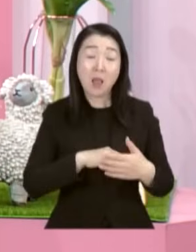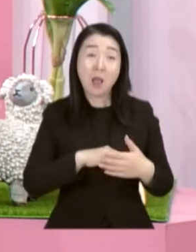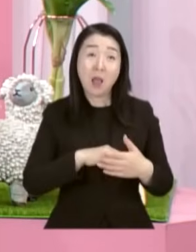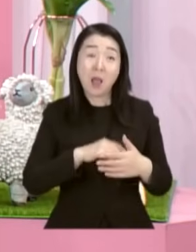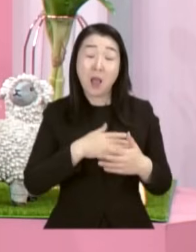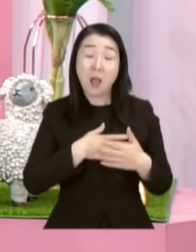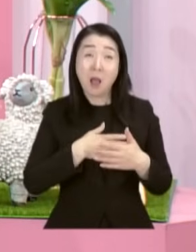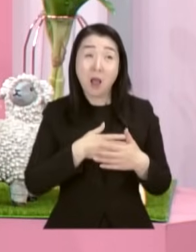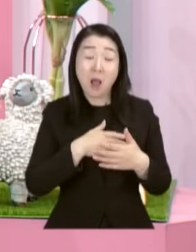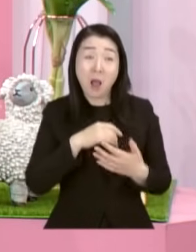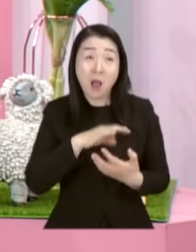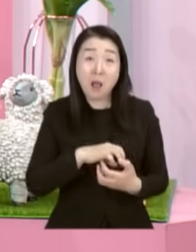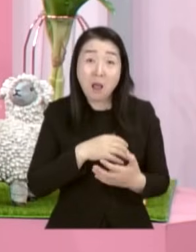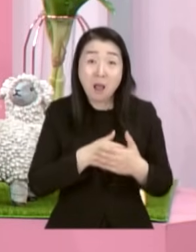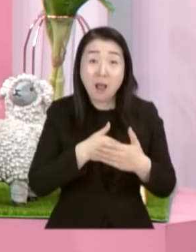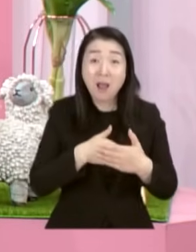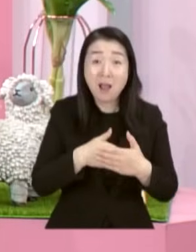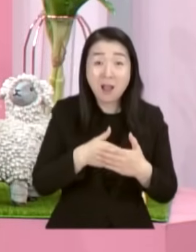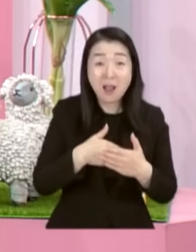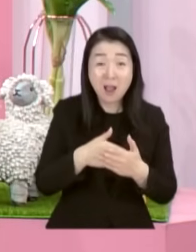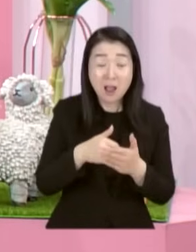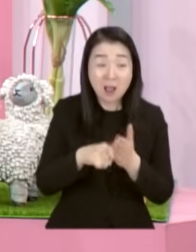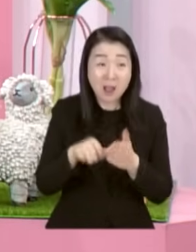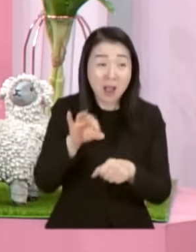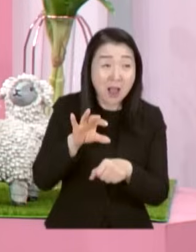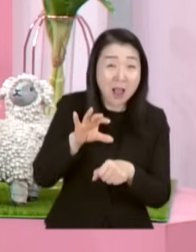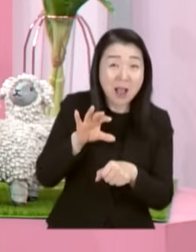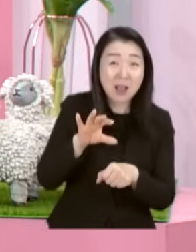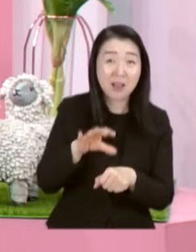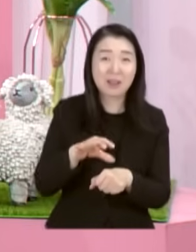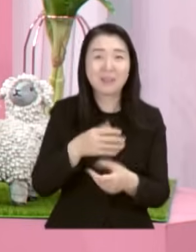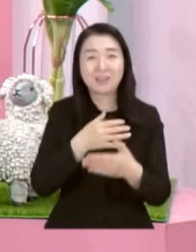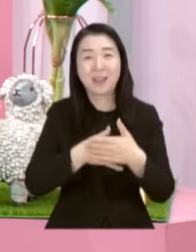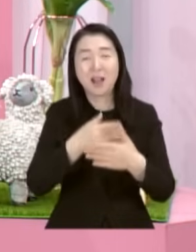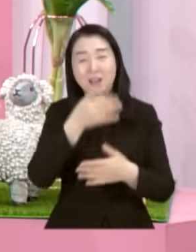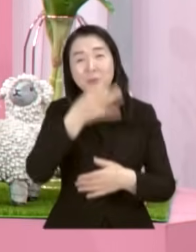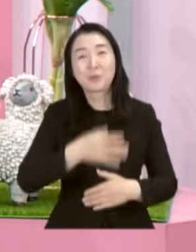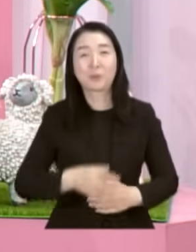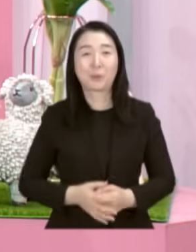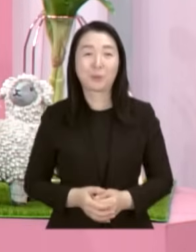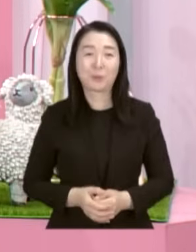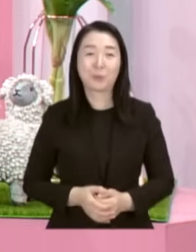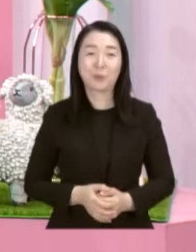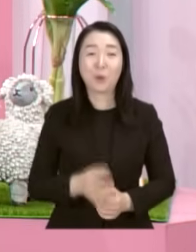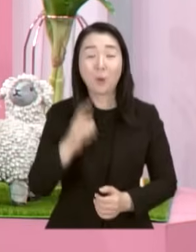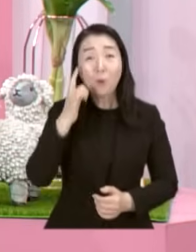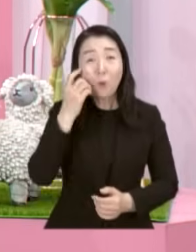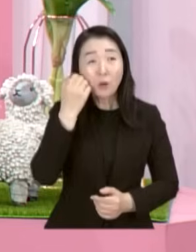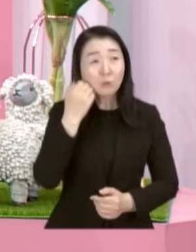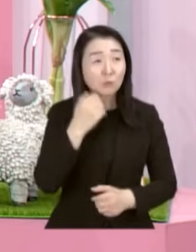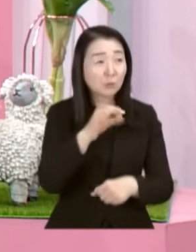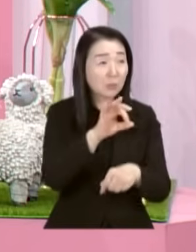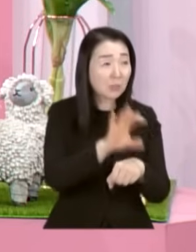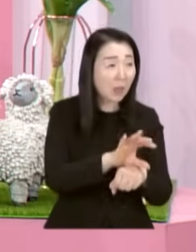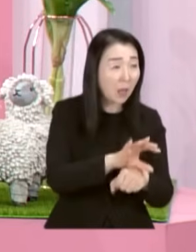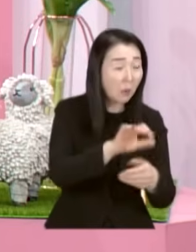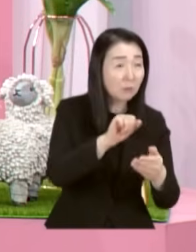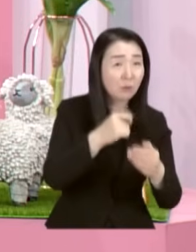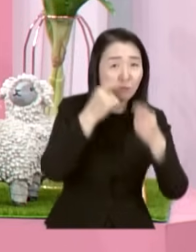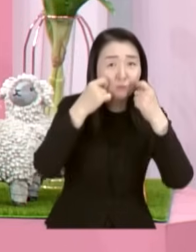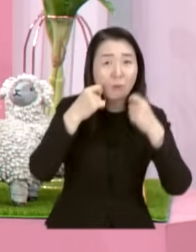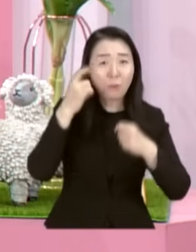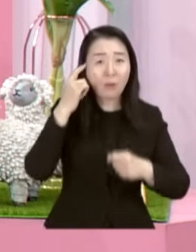심장이 그냥 덜컹덜컹하대. 우리 저 그 직접 시장에 나가시는 분들은 너무 어떤 때 울고